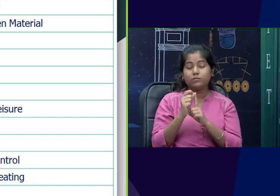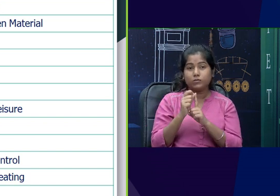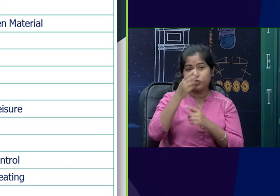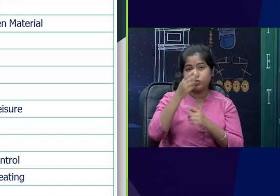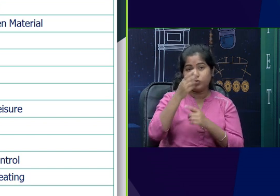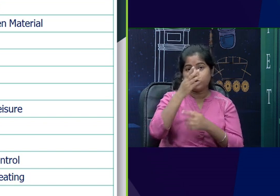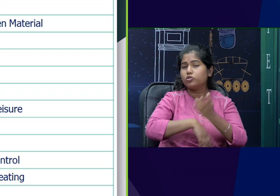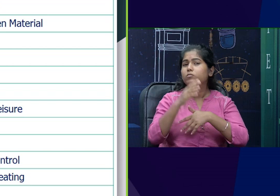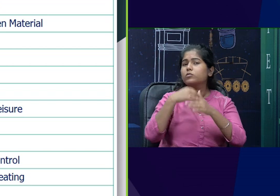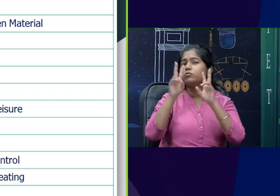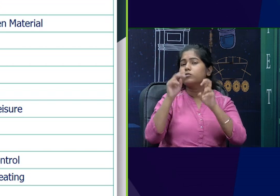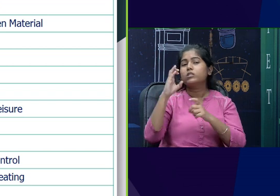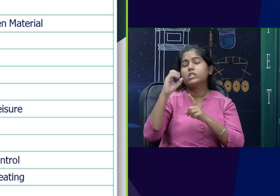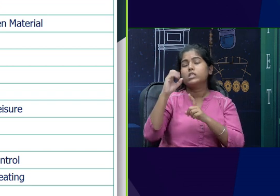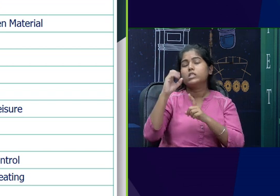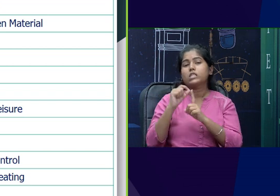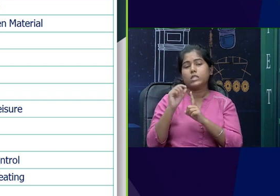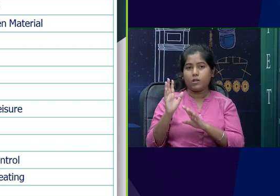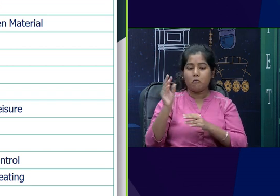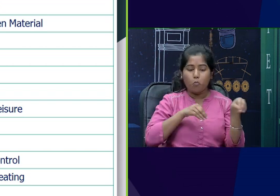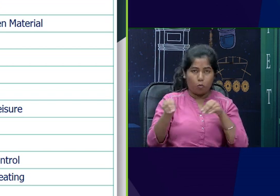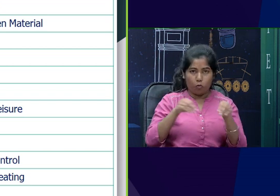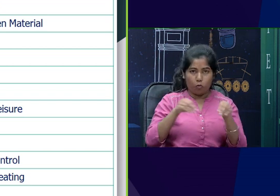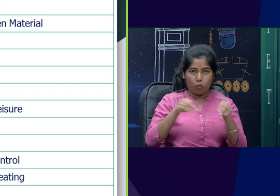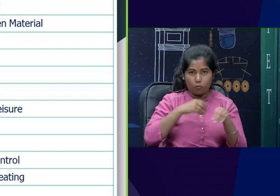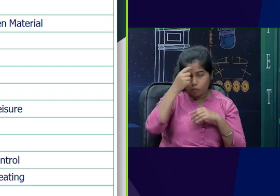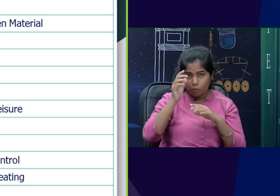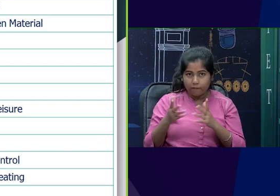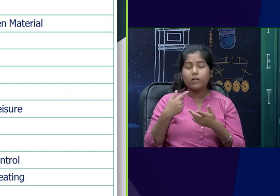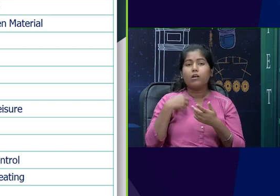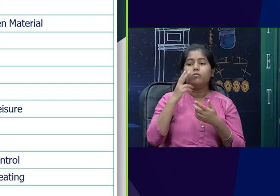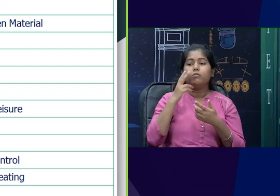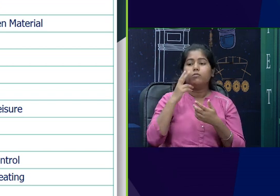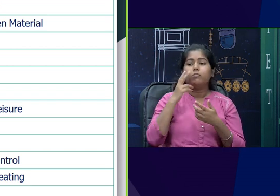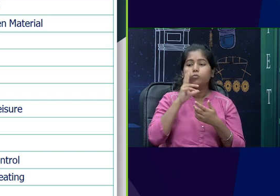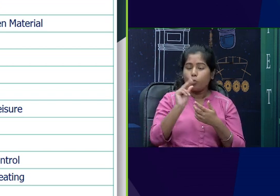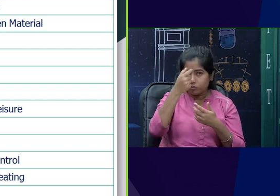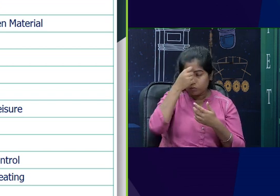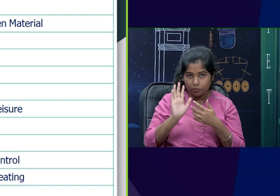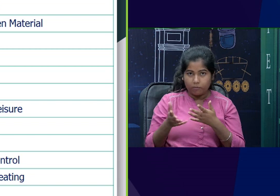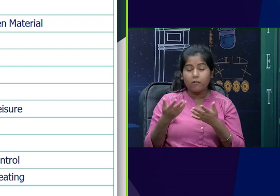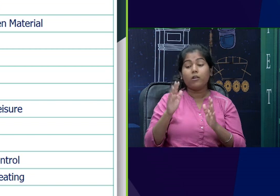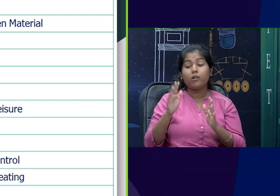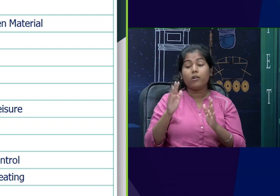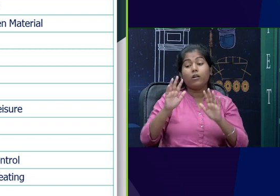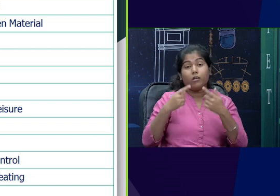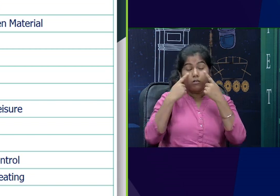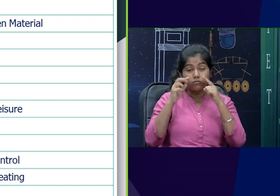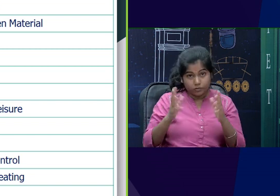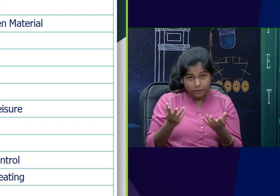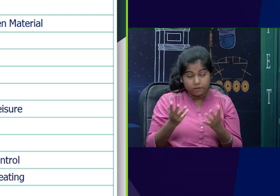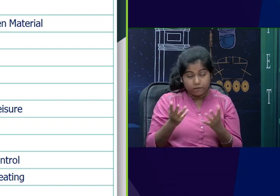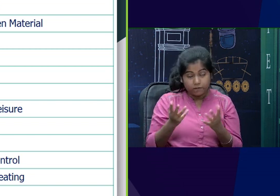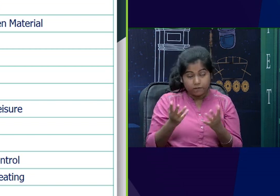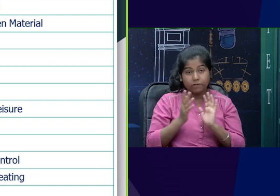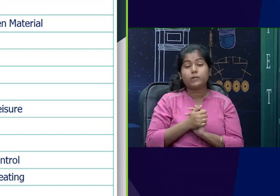है और साथ में वो कह रहे हैं कि बोलने में भी समस्या आ रही है, तो हो सकता है विजुअल इम्पेयरमेंट है,